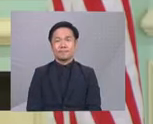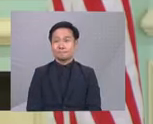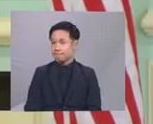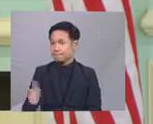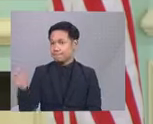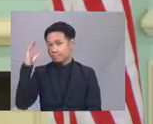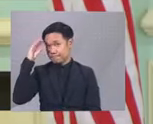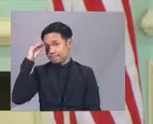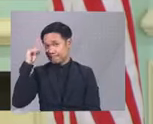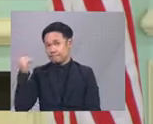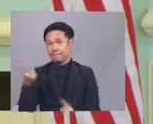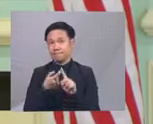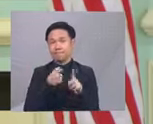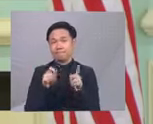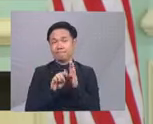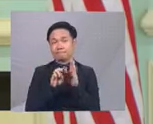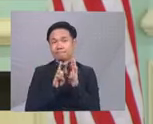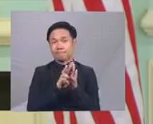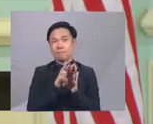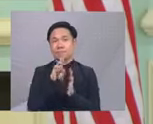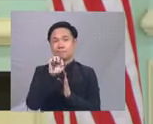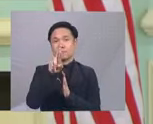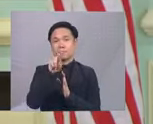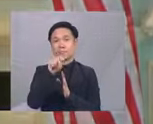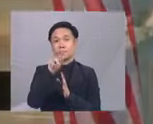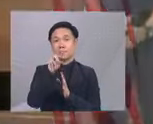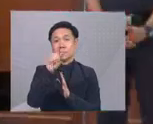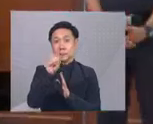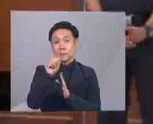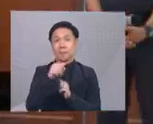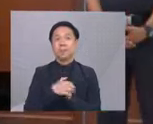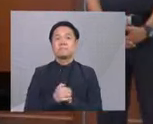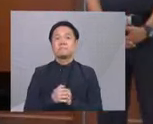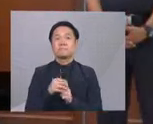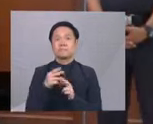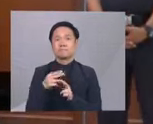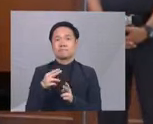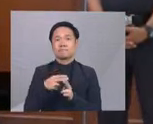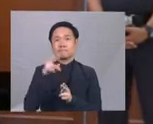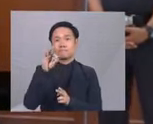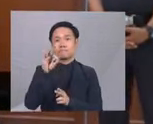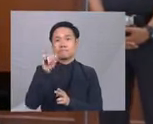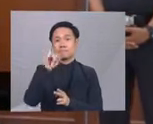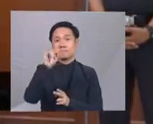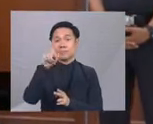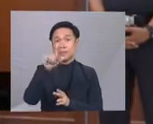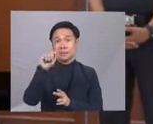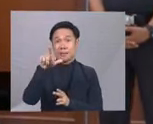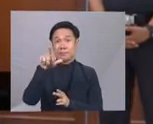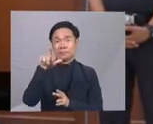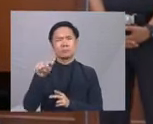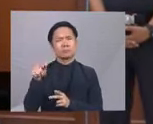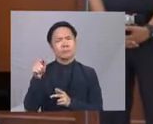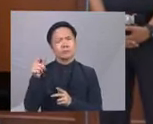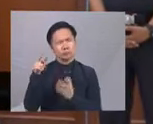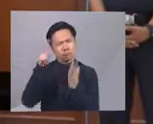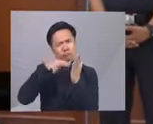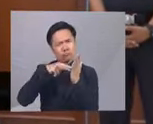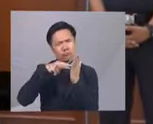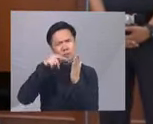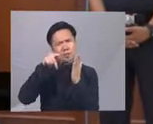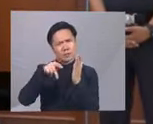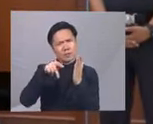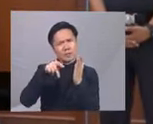Datuk Sri Faizal dari Bernama. Terdapat laporan media yang mengatakan kerajaan telah mengenakan PKPD di Taman Langat